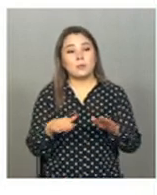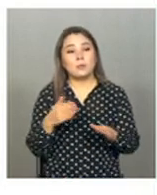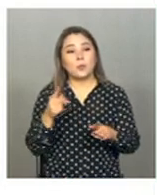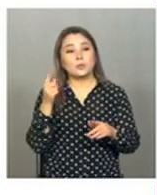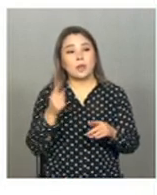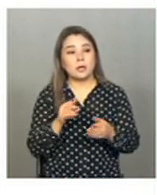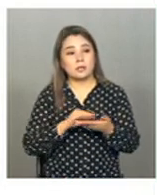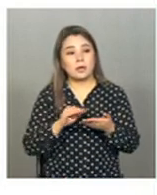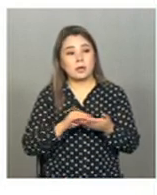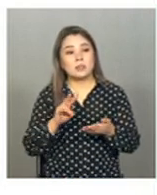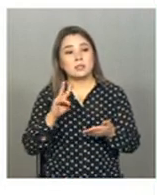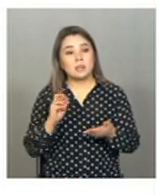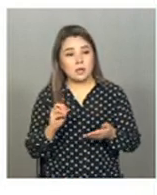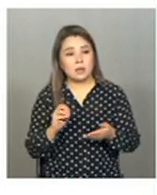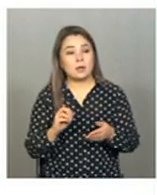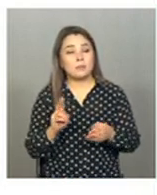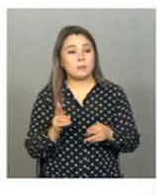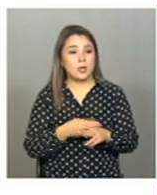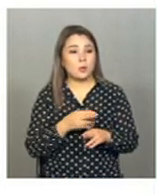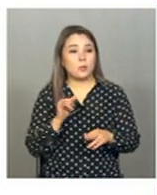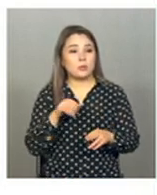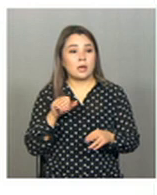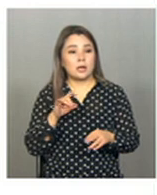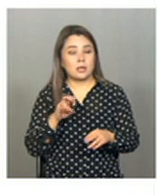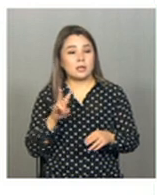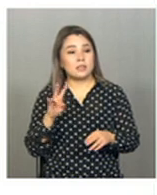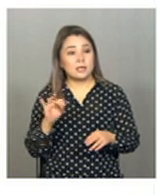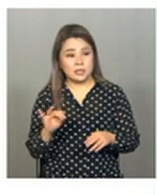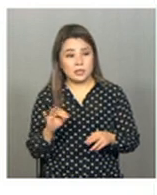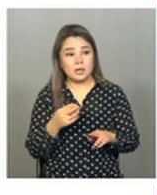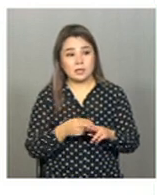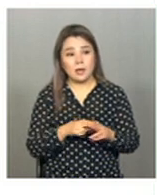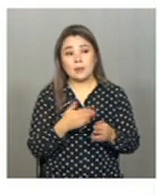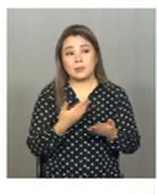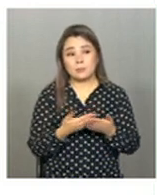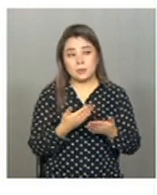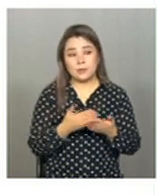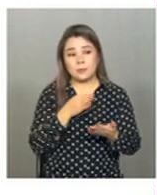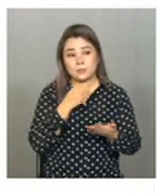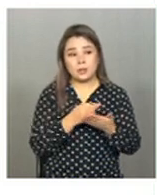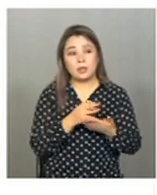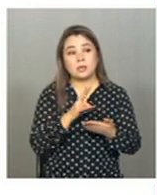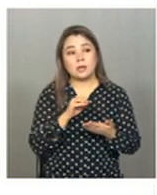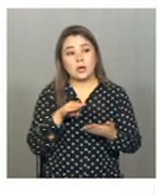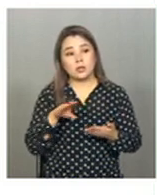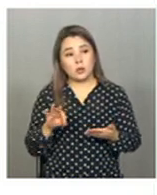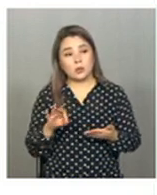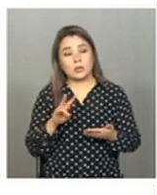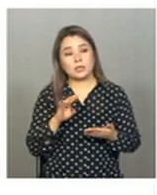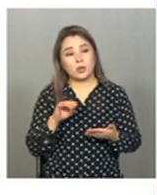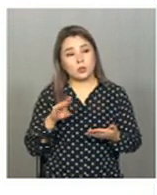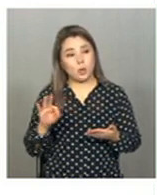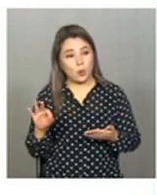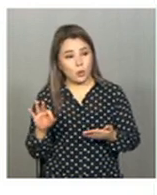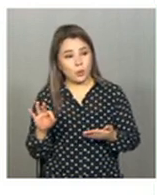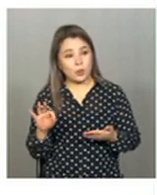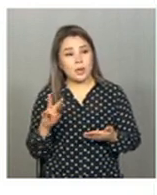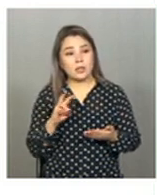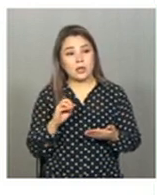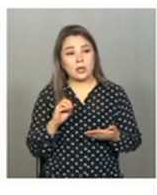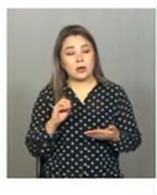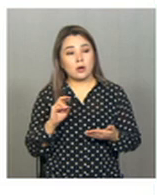«не», а без ударения «ни». Например, «некто», «никто»,